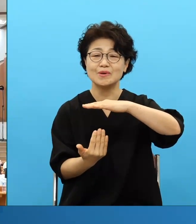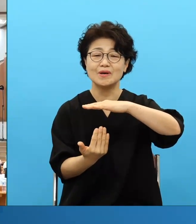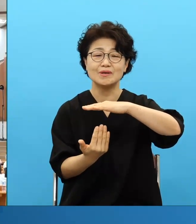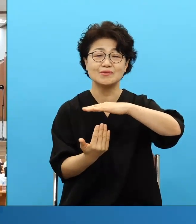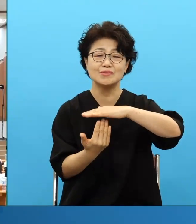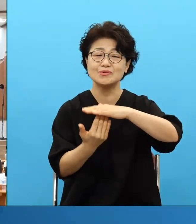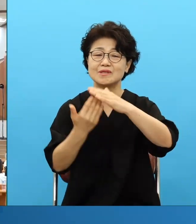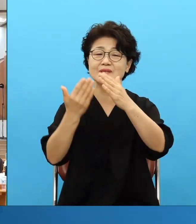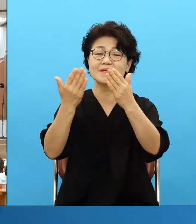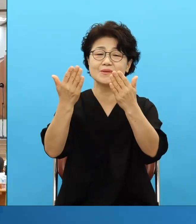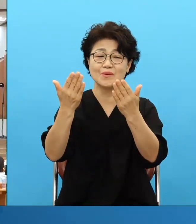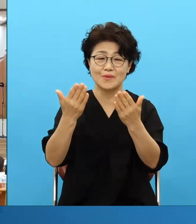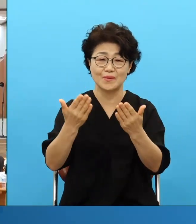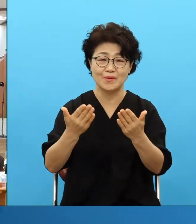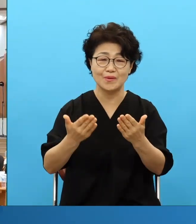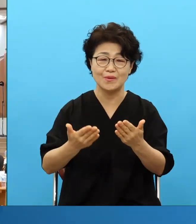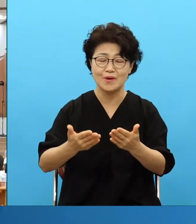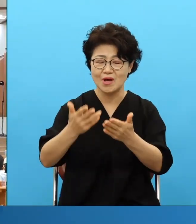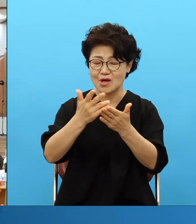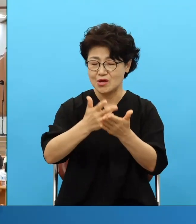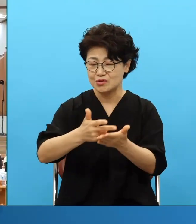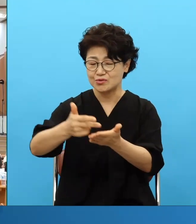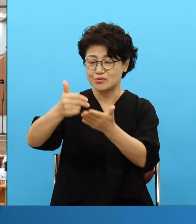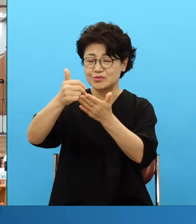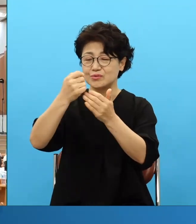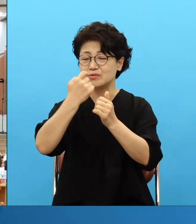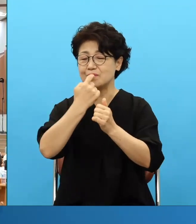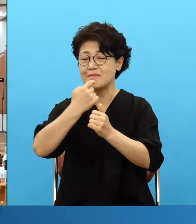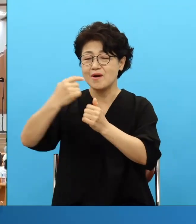이루어 주시고 주